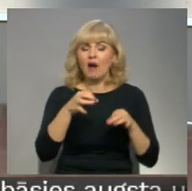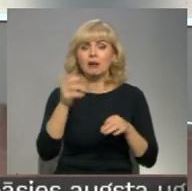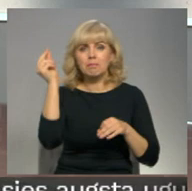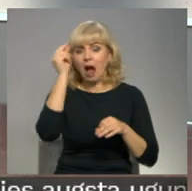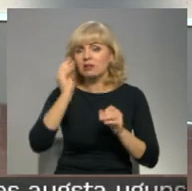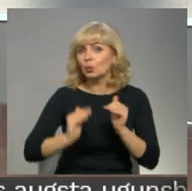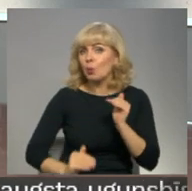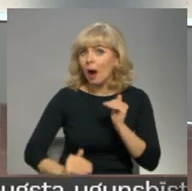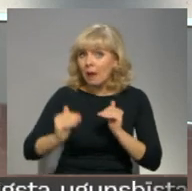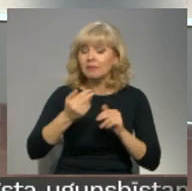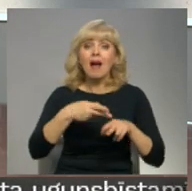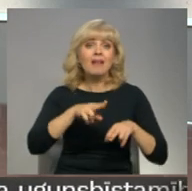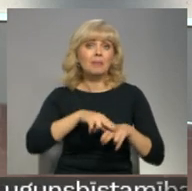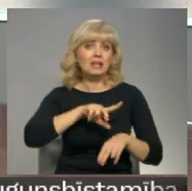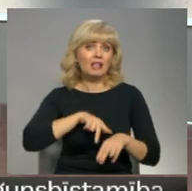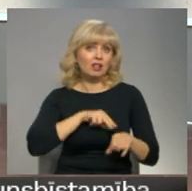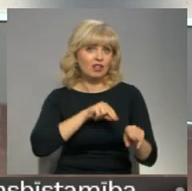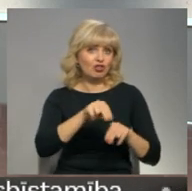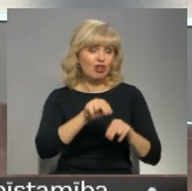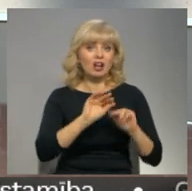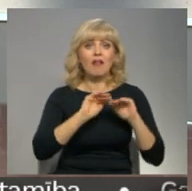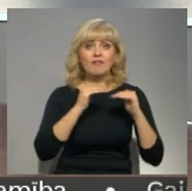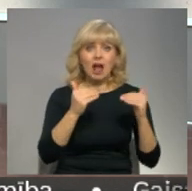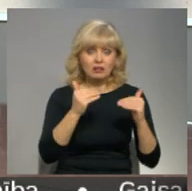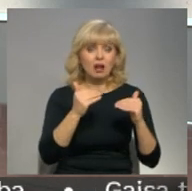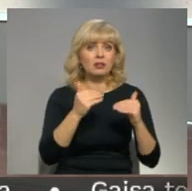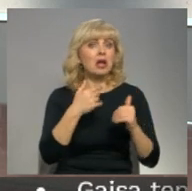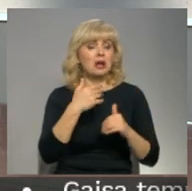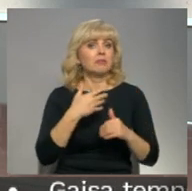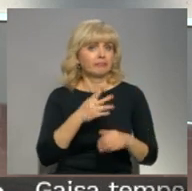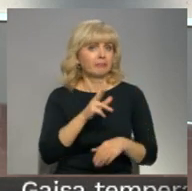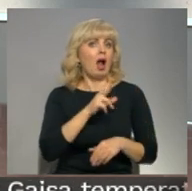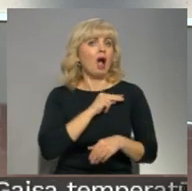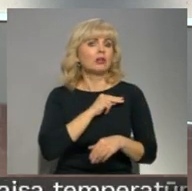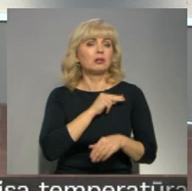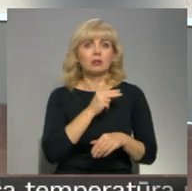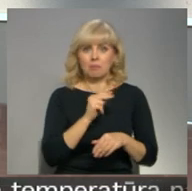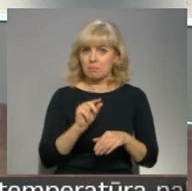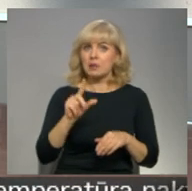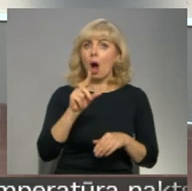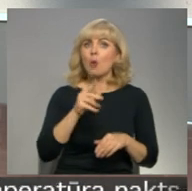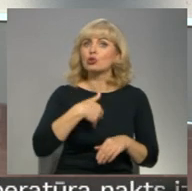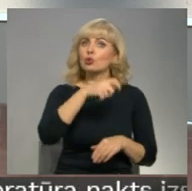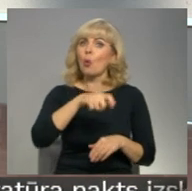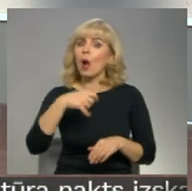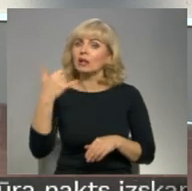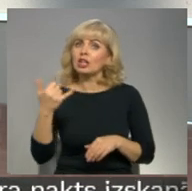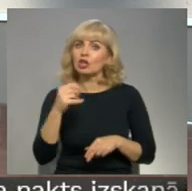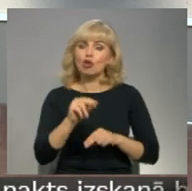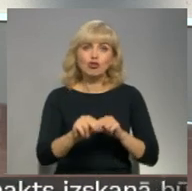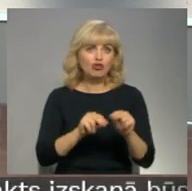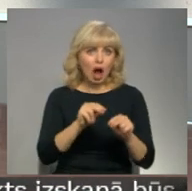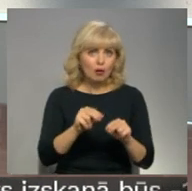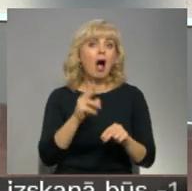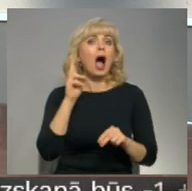Tāpēc Latvijas šaha federācija ir gandarīta, ka pieaugu skolēnu interesi par šahu. Un to apliecināja arī šodien Valmierā